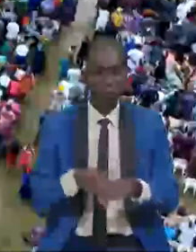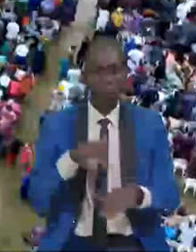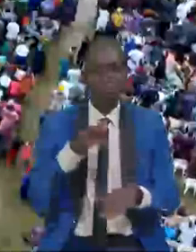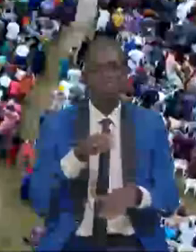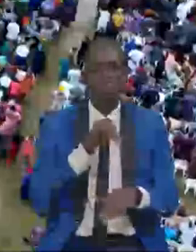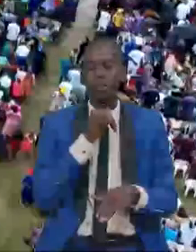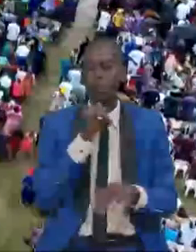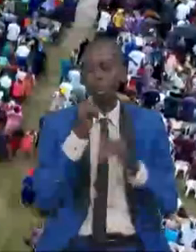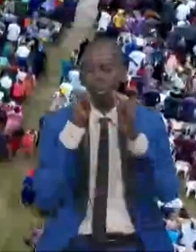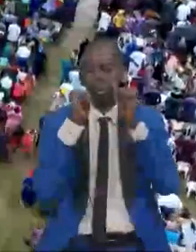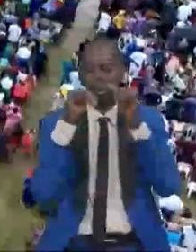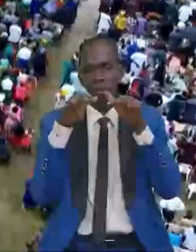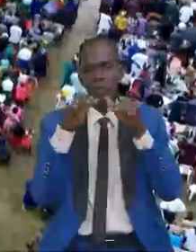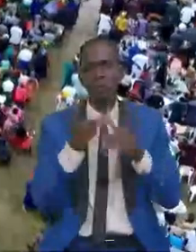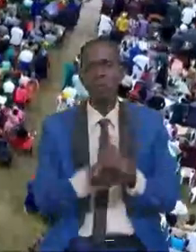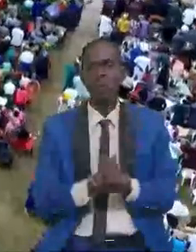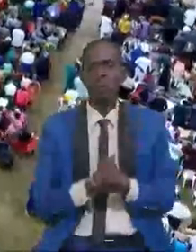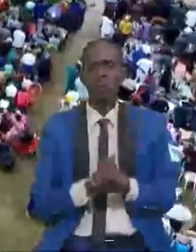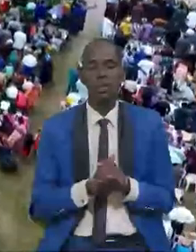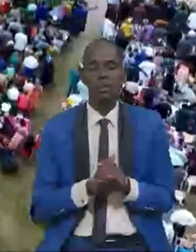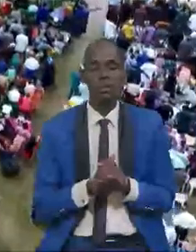Ils courent et ne se lassent point.